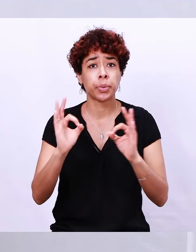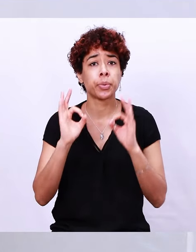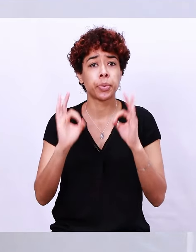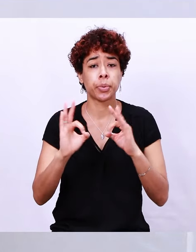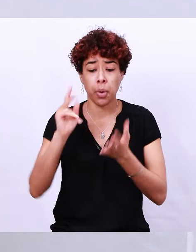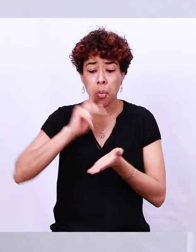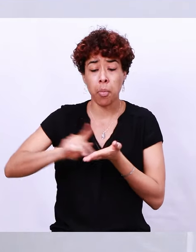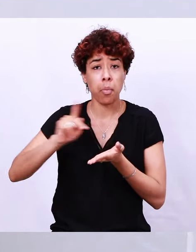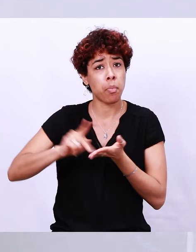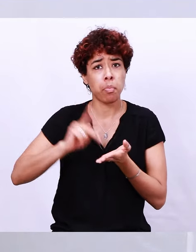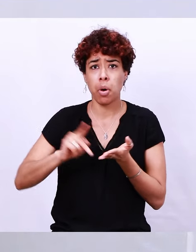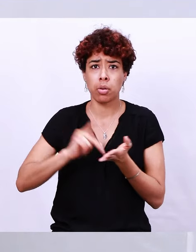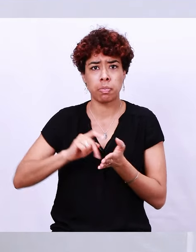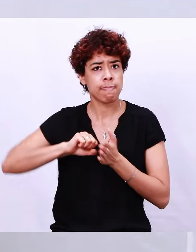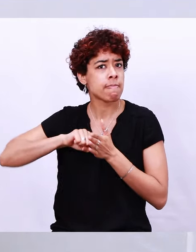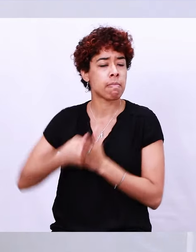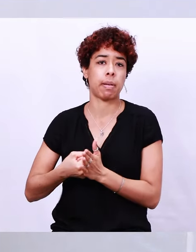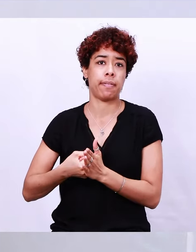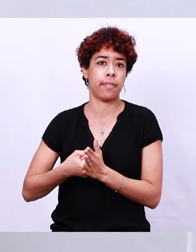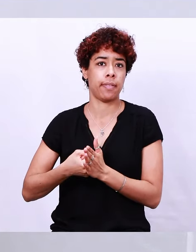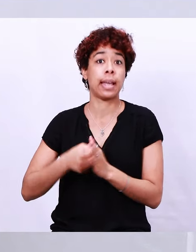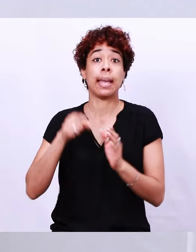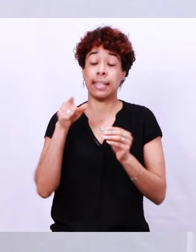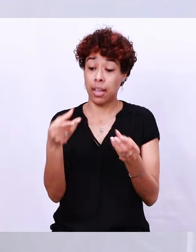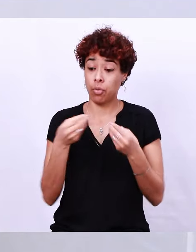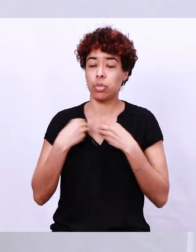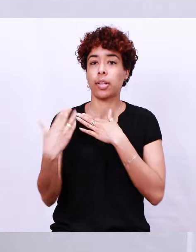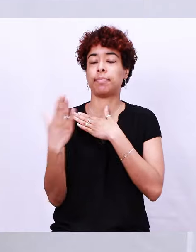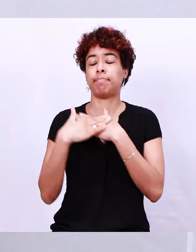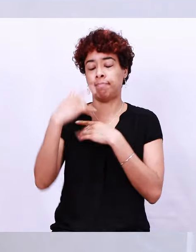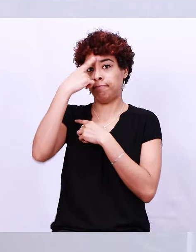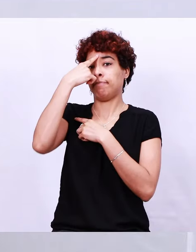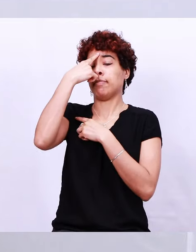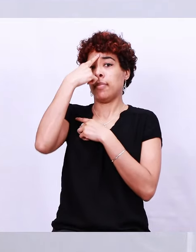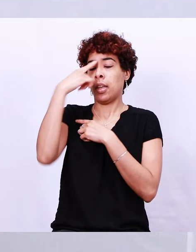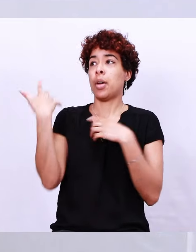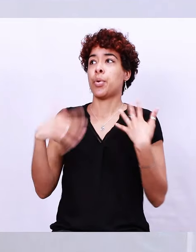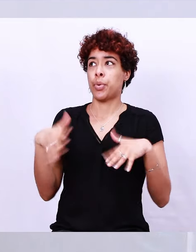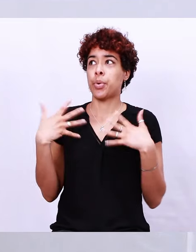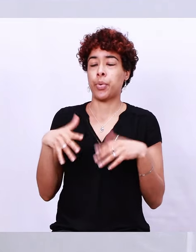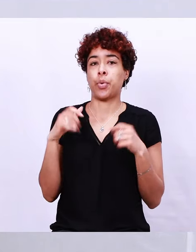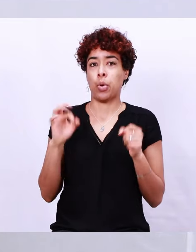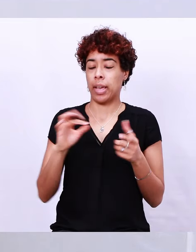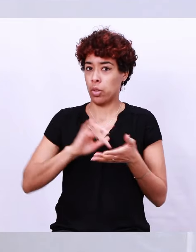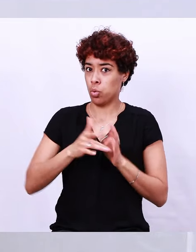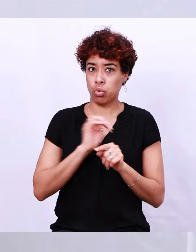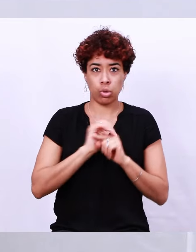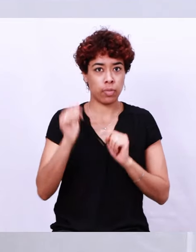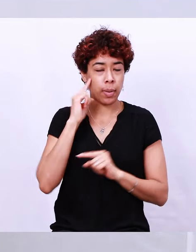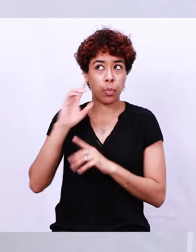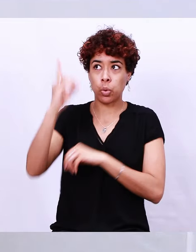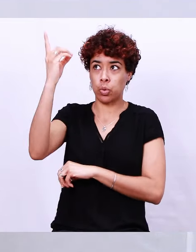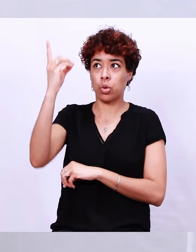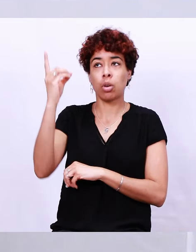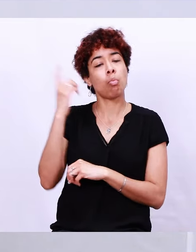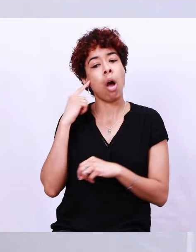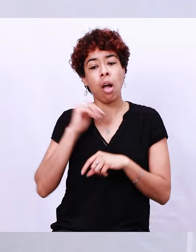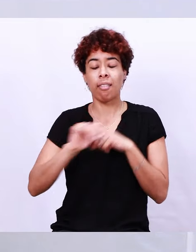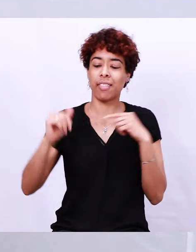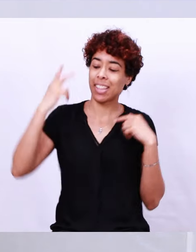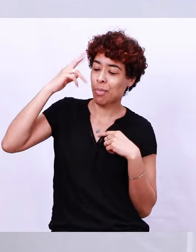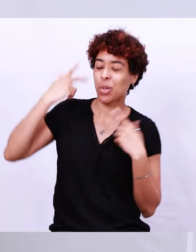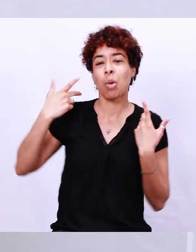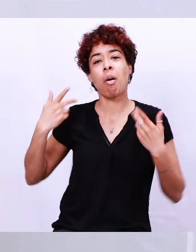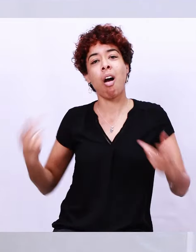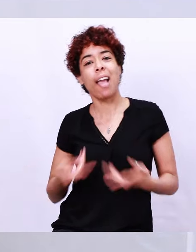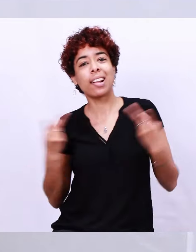Paul est très ferme dans dans les Écritures et ça doit nous avertir à nous en tant qu'enfant de Dieu de dire dans tout ce que je dois faire pour Dieu je dois pas faire n'importe quoi et